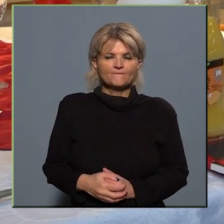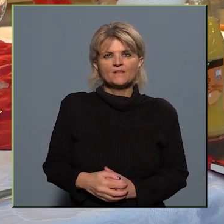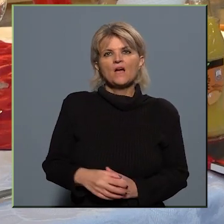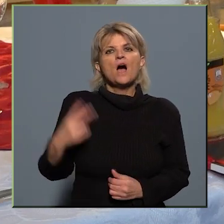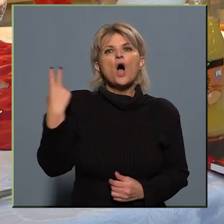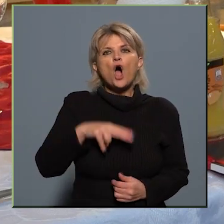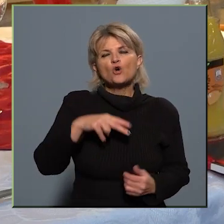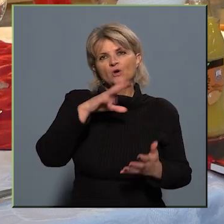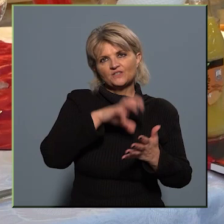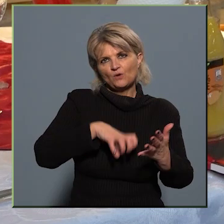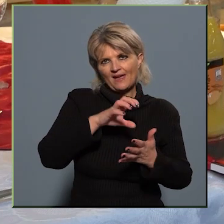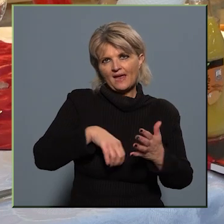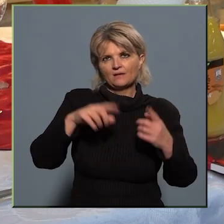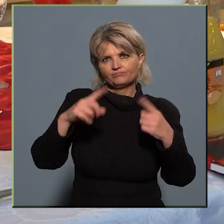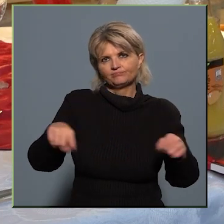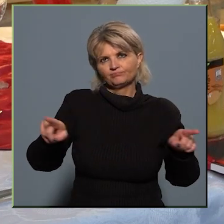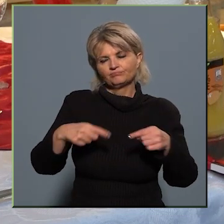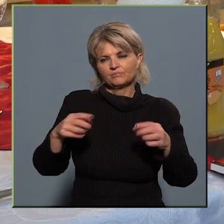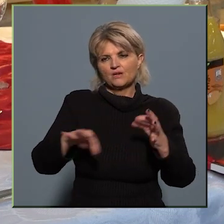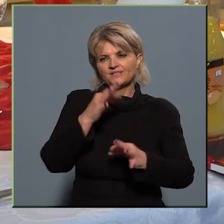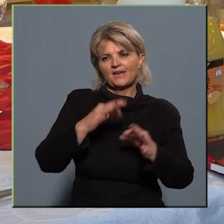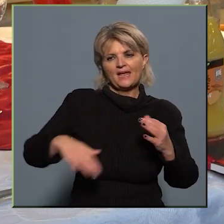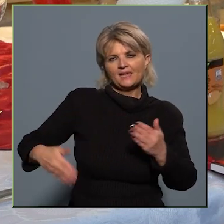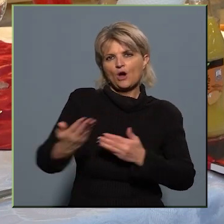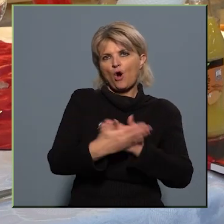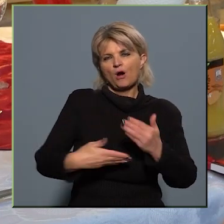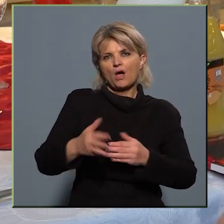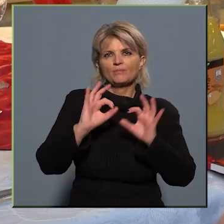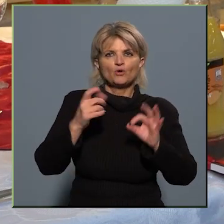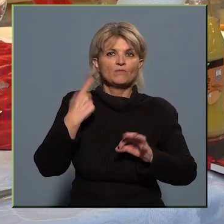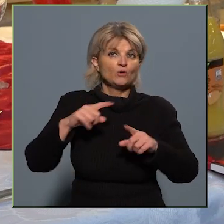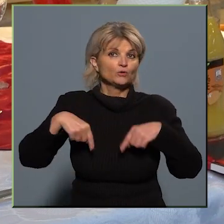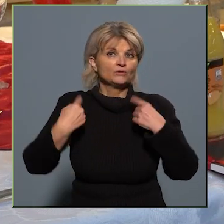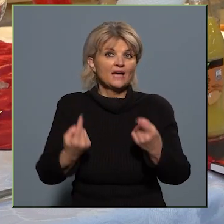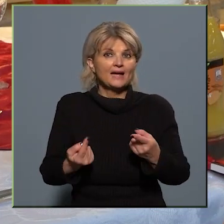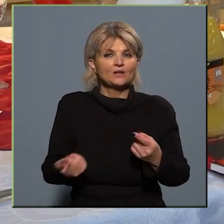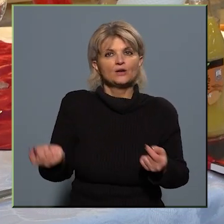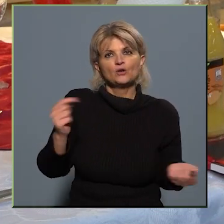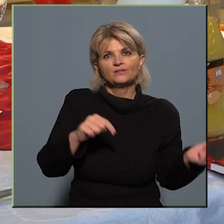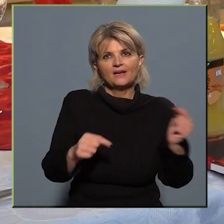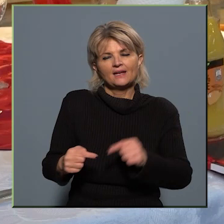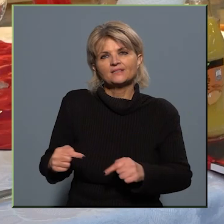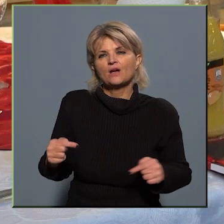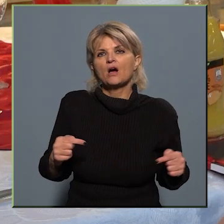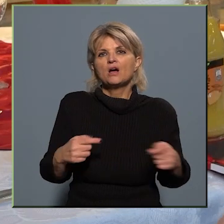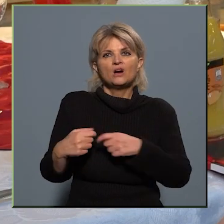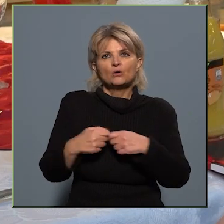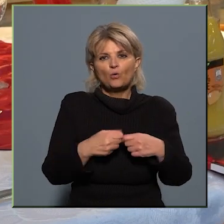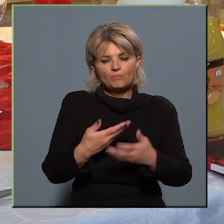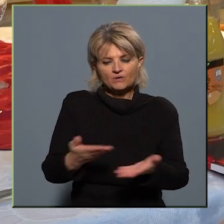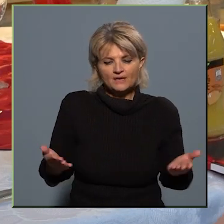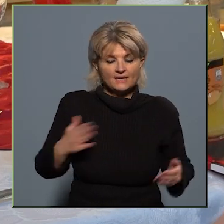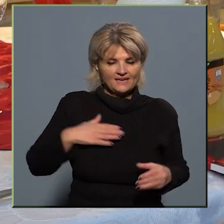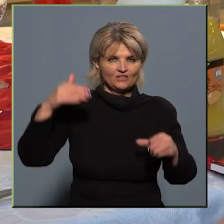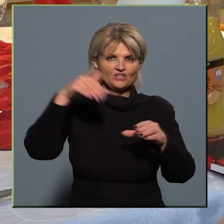angol szöveggel, de a zenei alap az jó volt. És aztán jöttek ezek a klub időszakok, amiben én